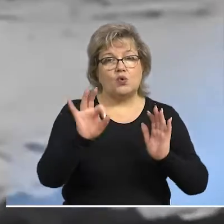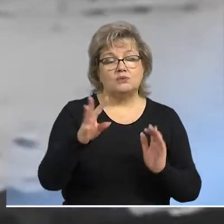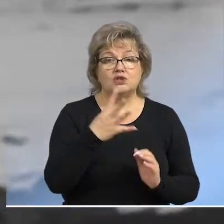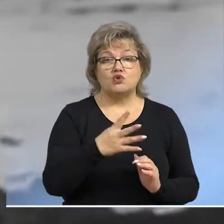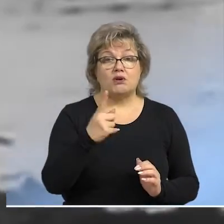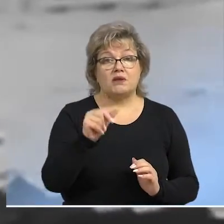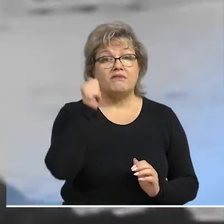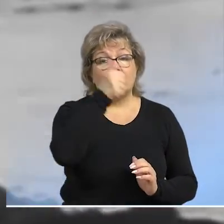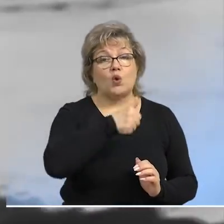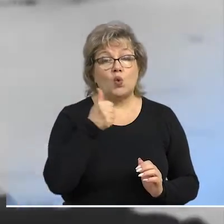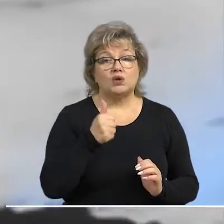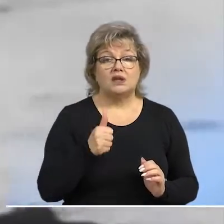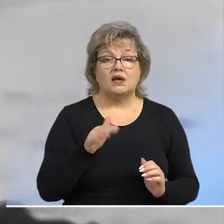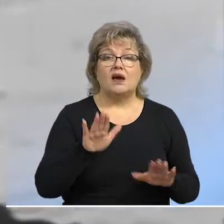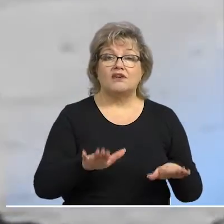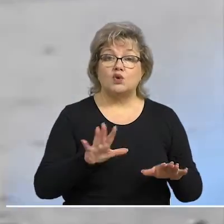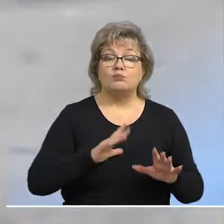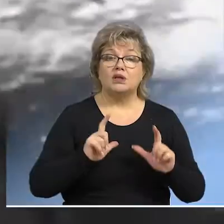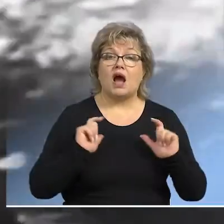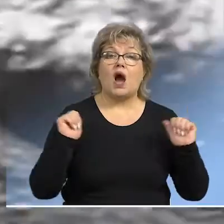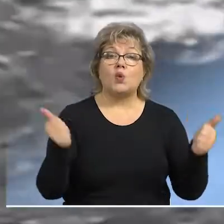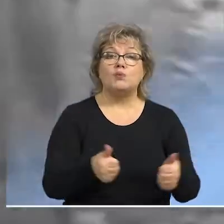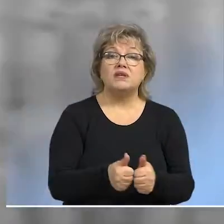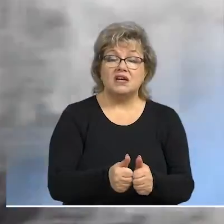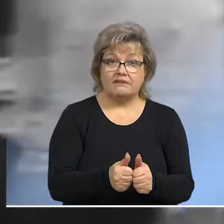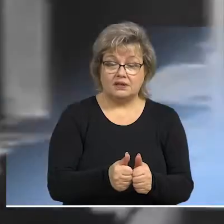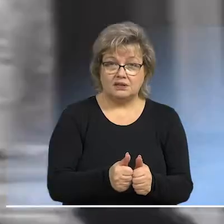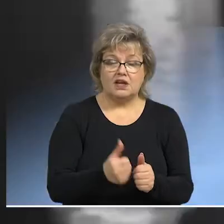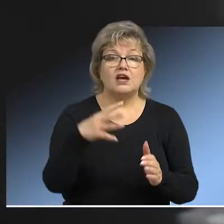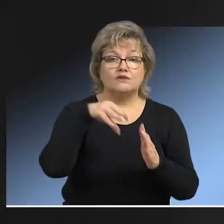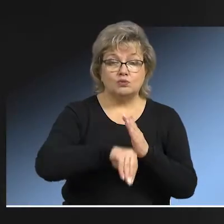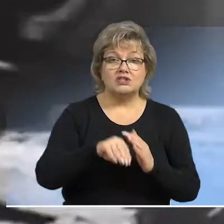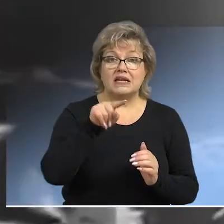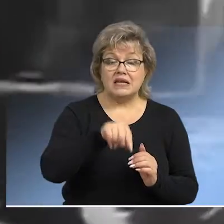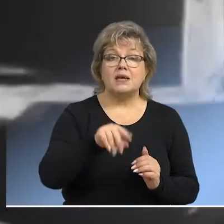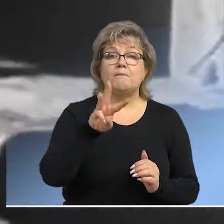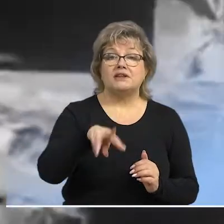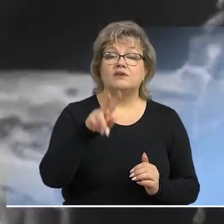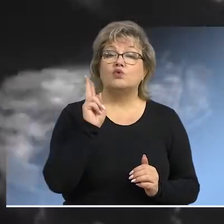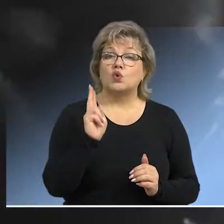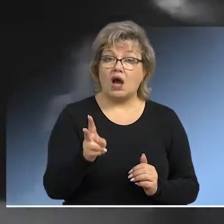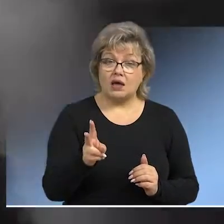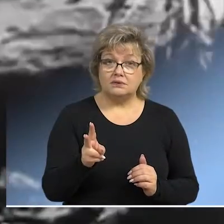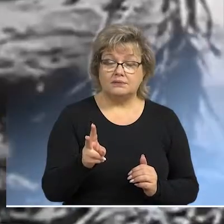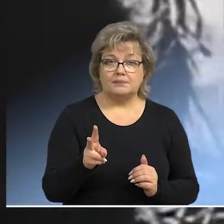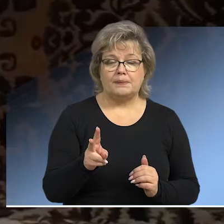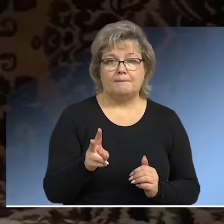17 октября 1941 года район был оккупирован, и в том числе и Матвеев-Курган,